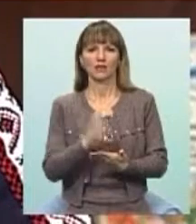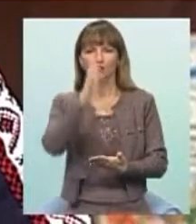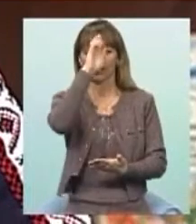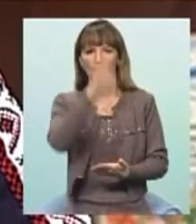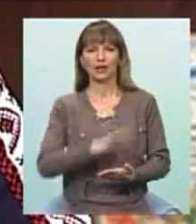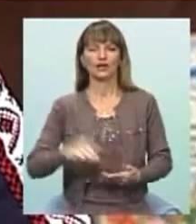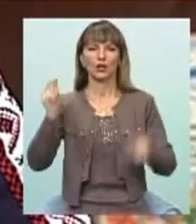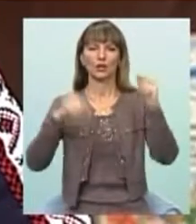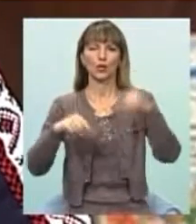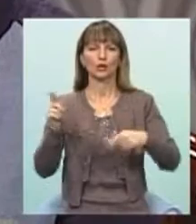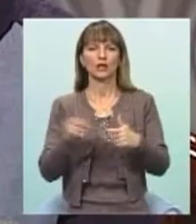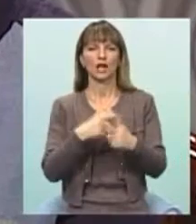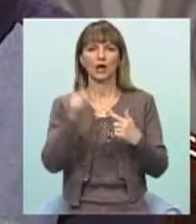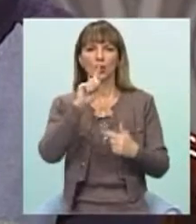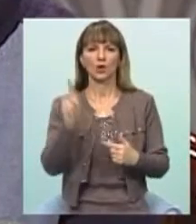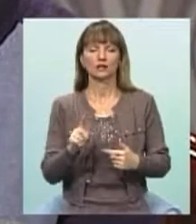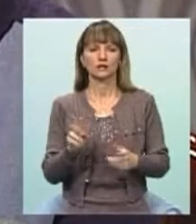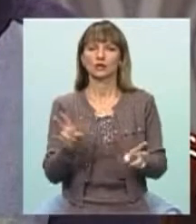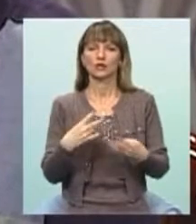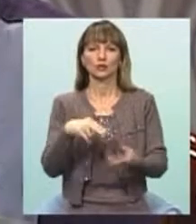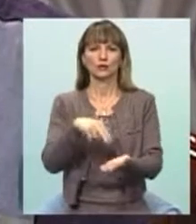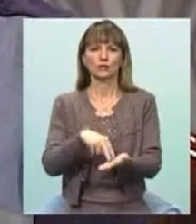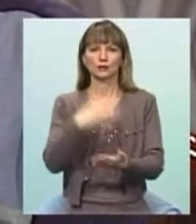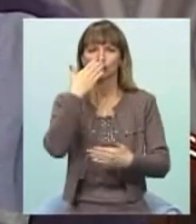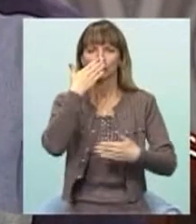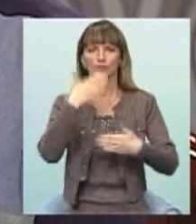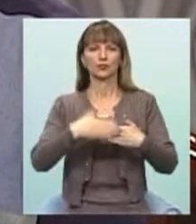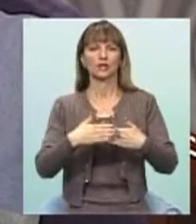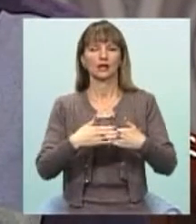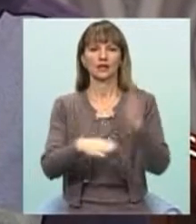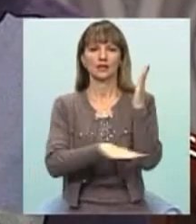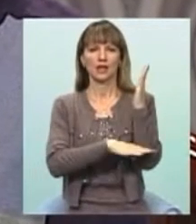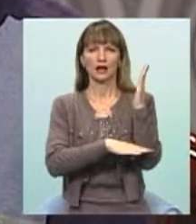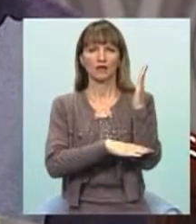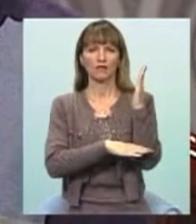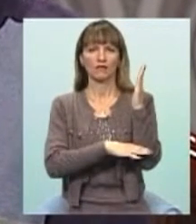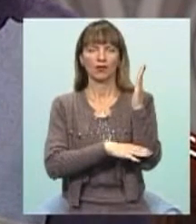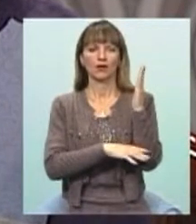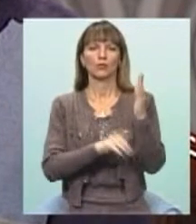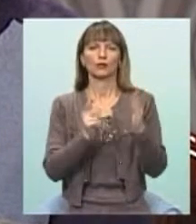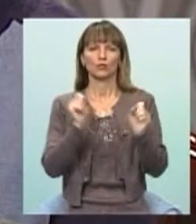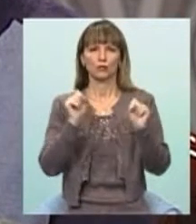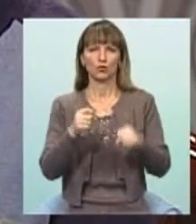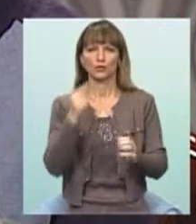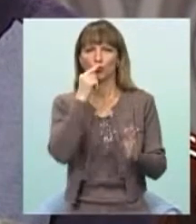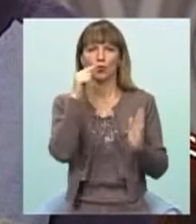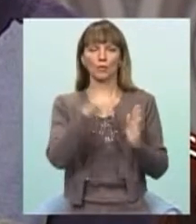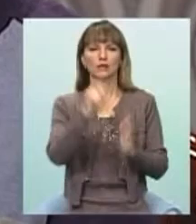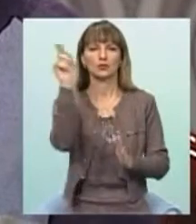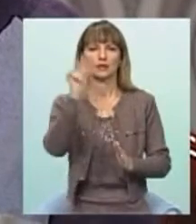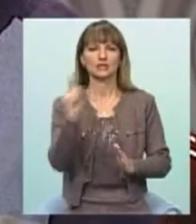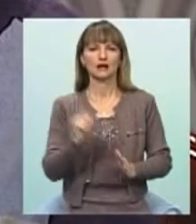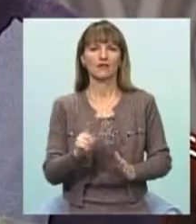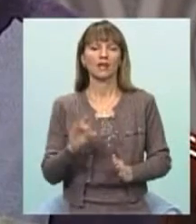або гроза, то треба не стояти біля одиночного дерева, бо в нього може попасти